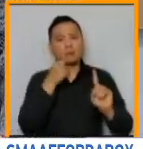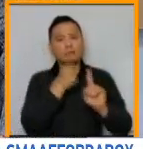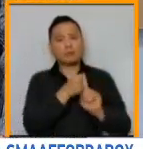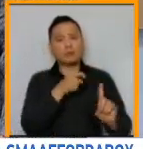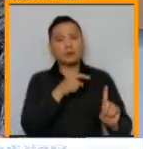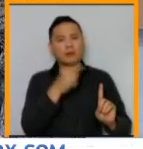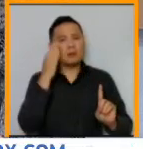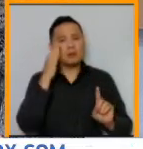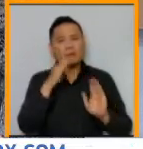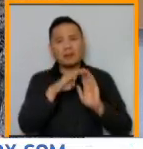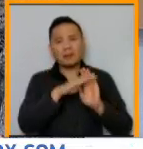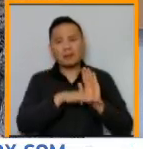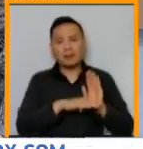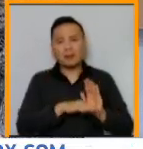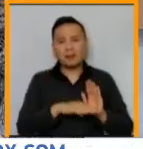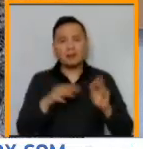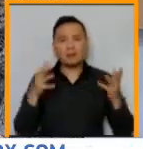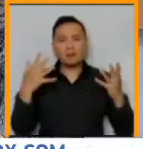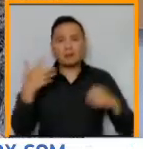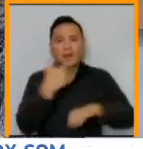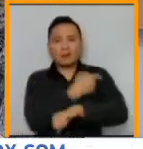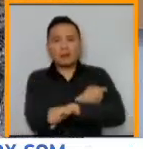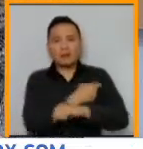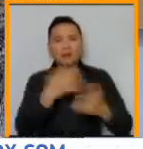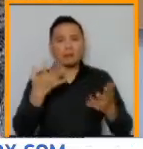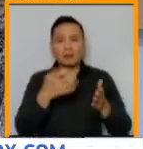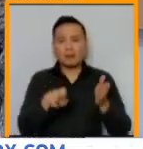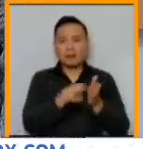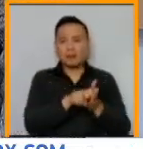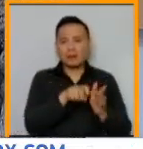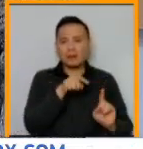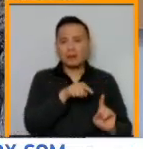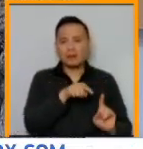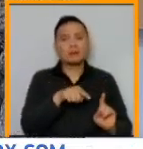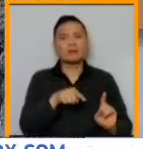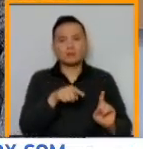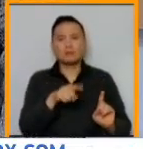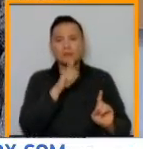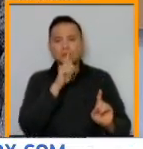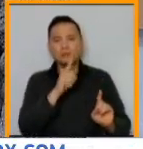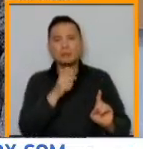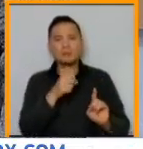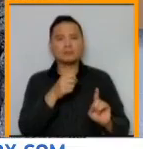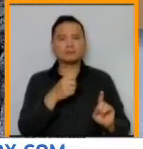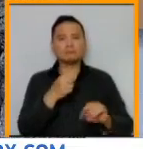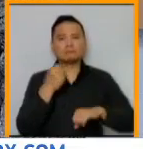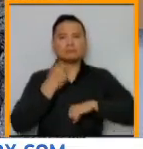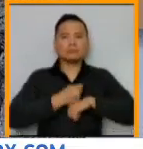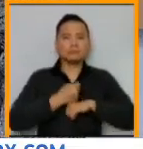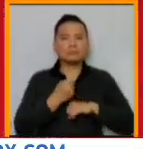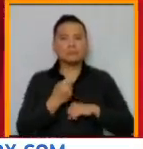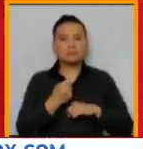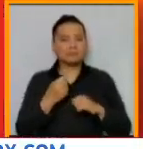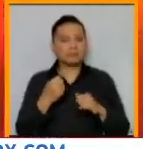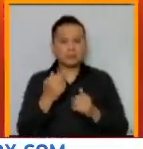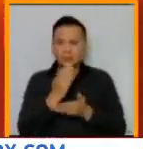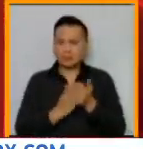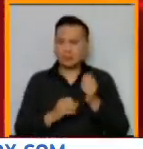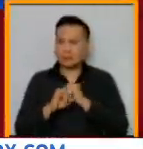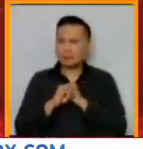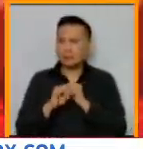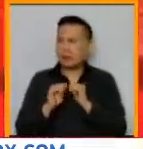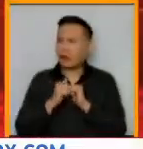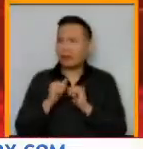policy. So may iba pa naman problemado kung paano nila ipatutupad ang polisiya. Live mula sa Maynila, may unang balita